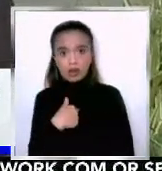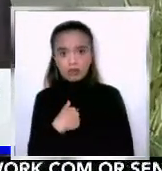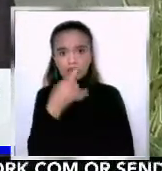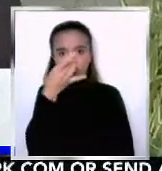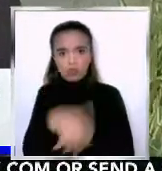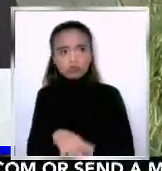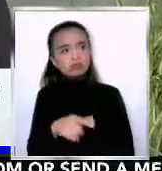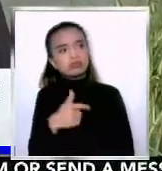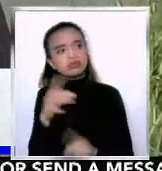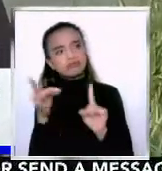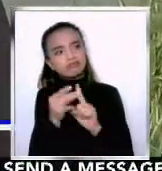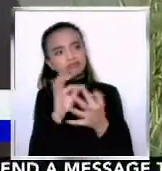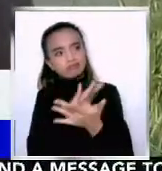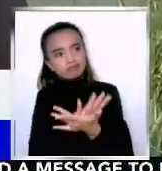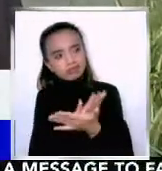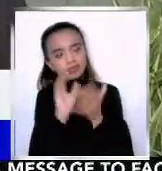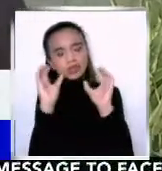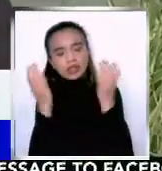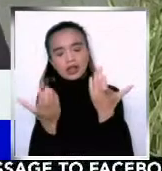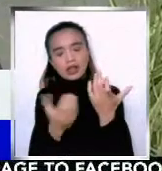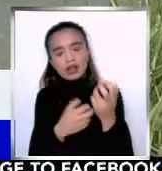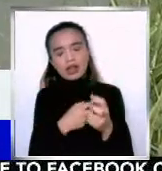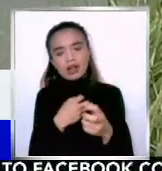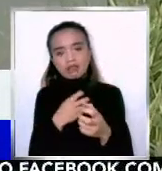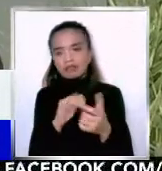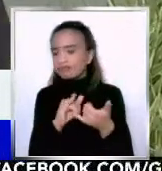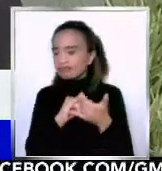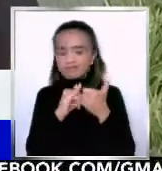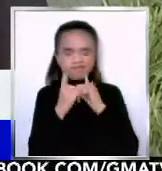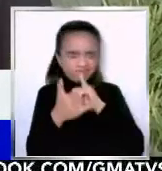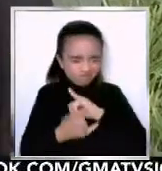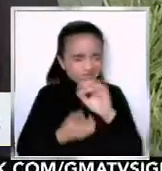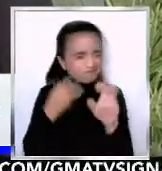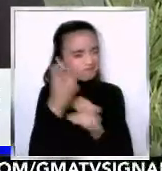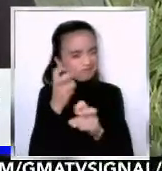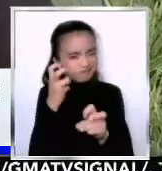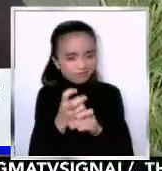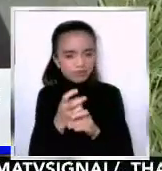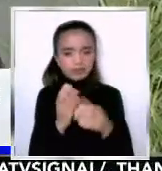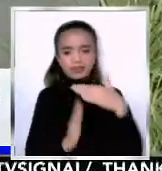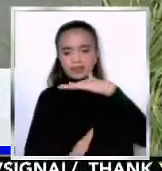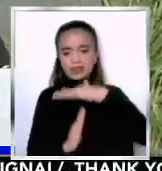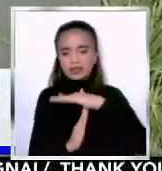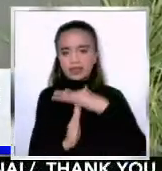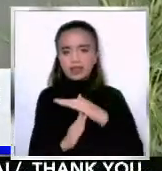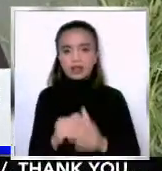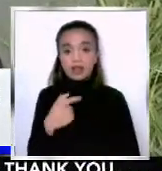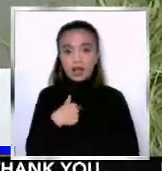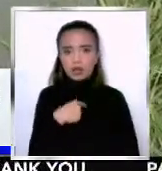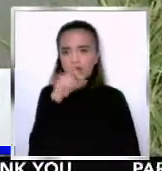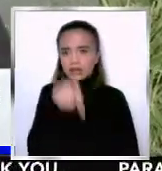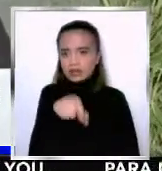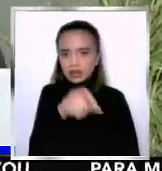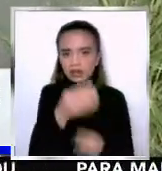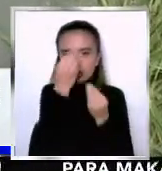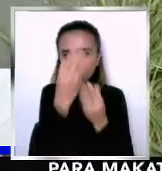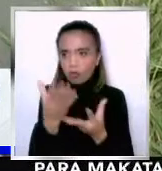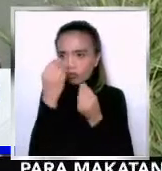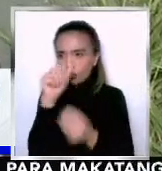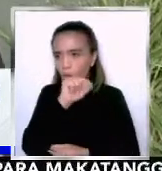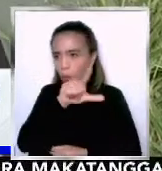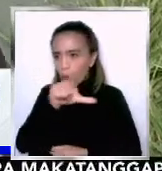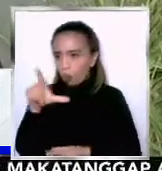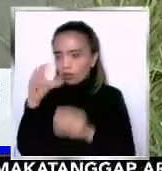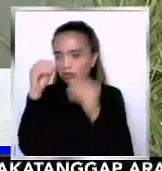So sobrang hirap mag-adjust sa mga deadlines. And then I need to inform every professors po na ganito yung sitwasyon